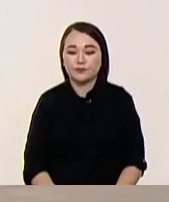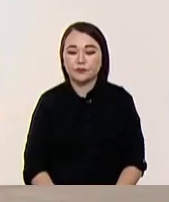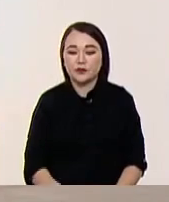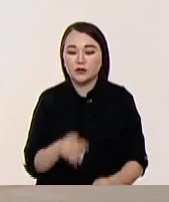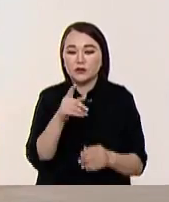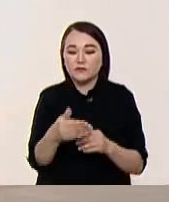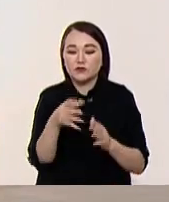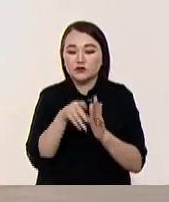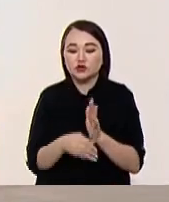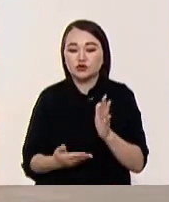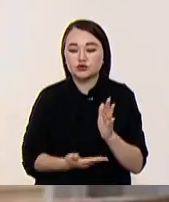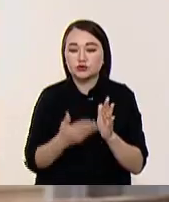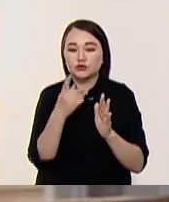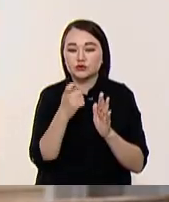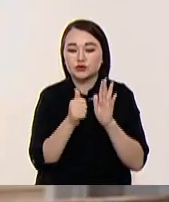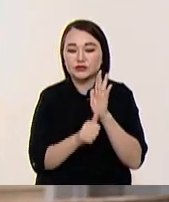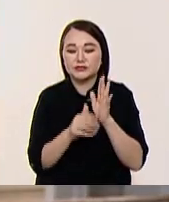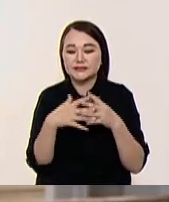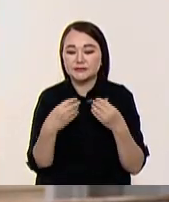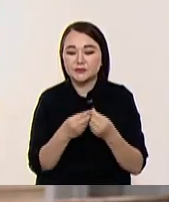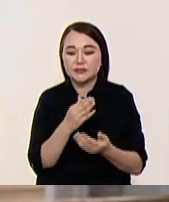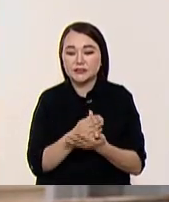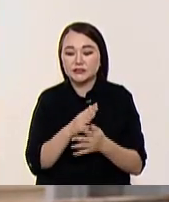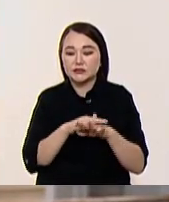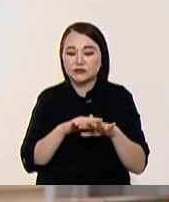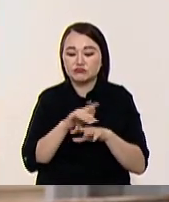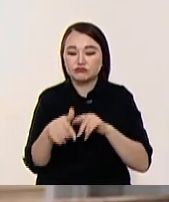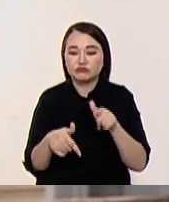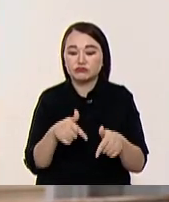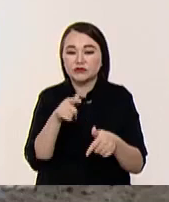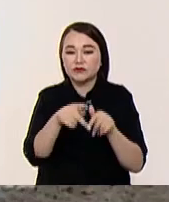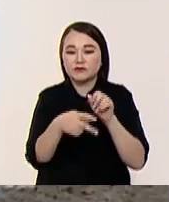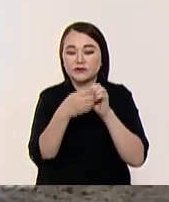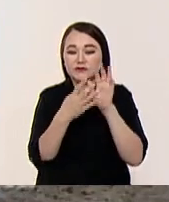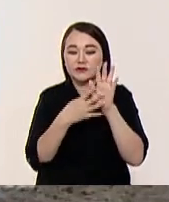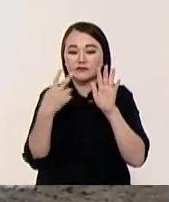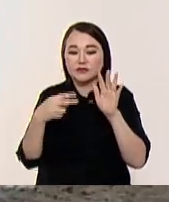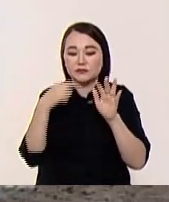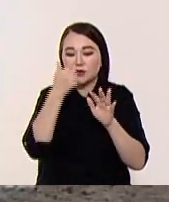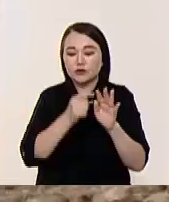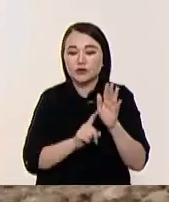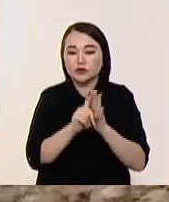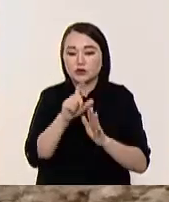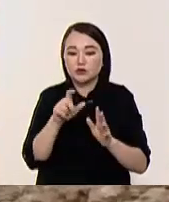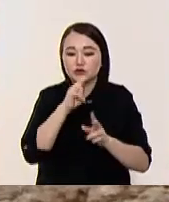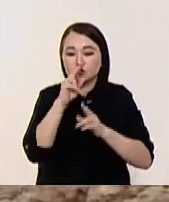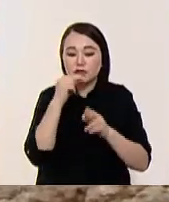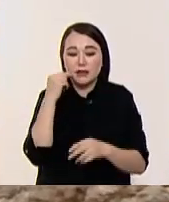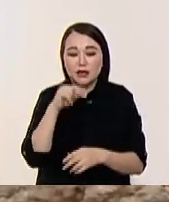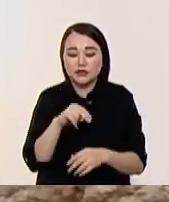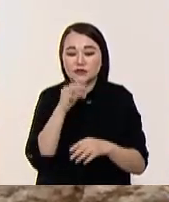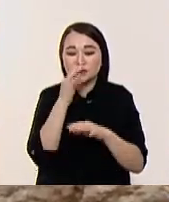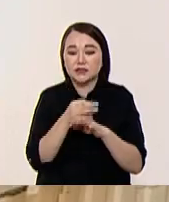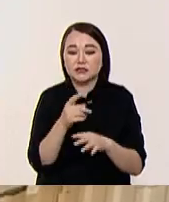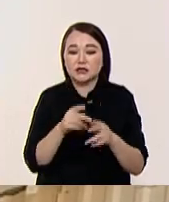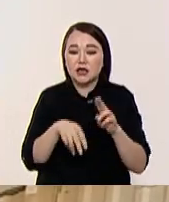В нем проживают более 160 семей. Заселять жилье начали в 2019-2020 годах. Люди жаловались на качество, отмечали,